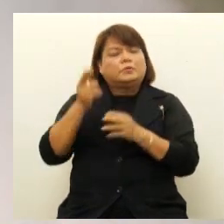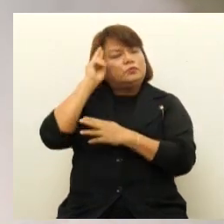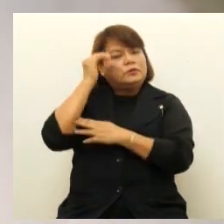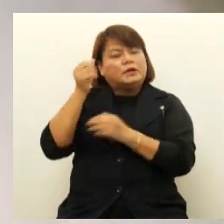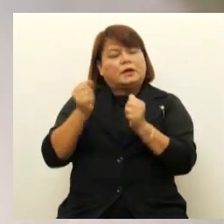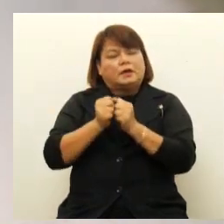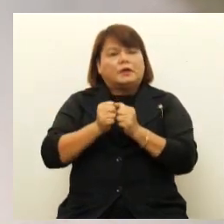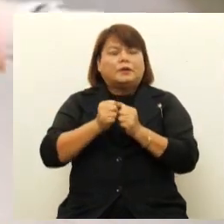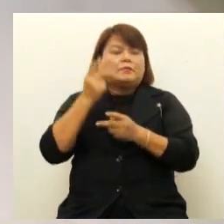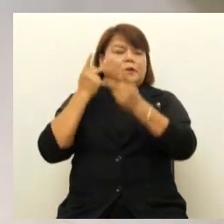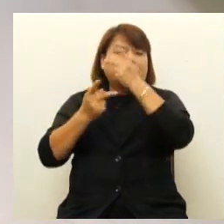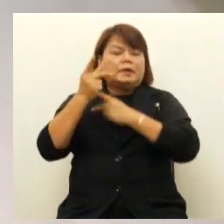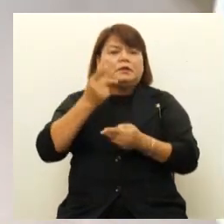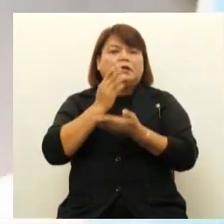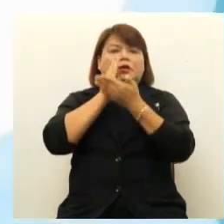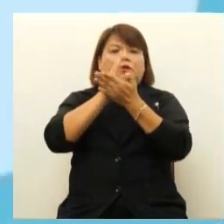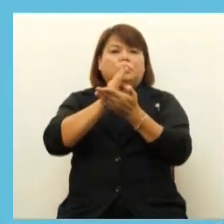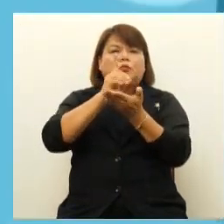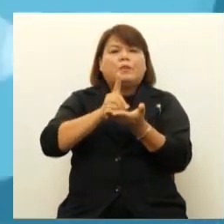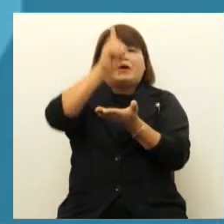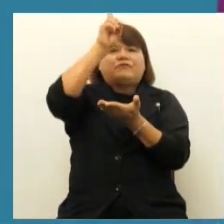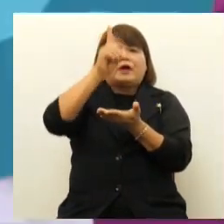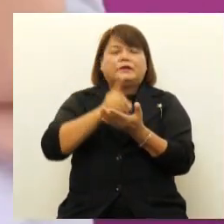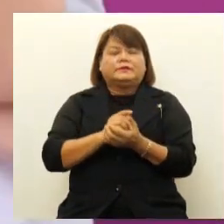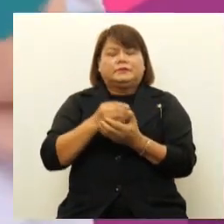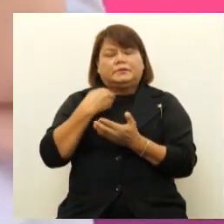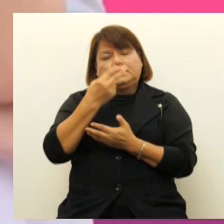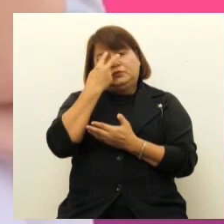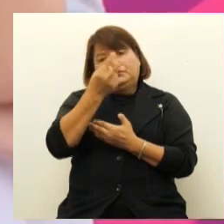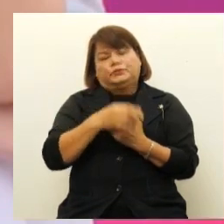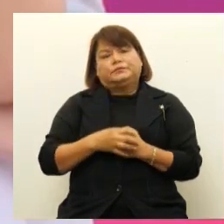พณีบุญบั้งไฟกันค่ะไปดูกันเลย